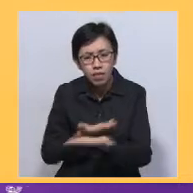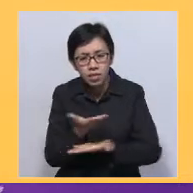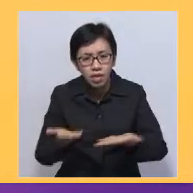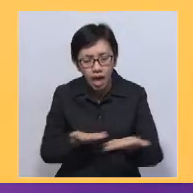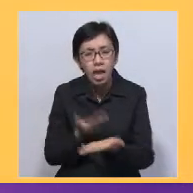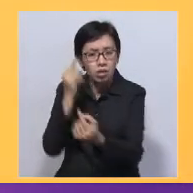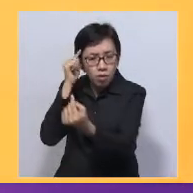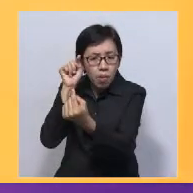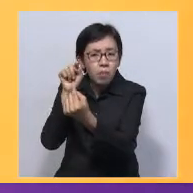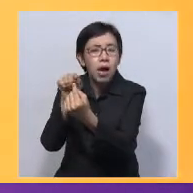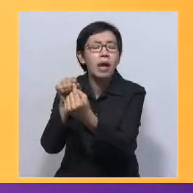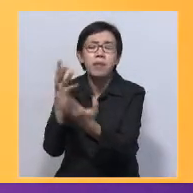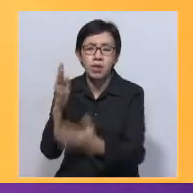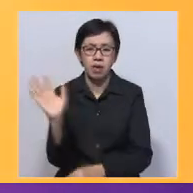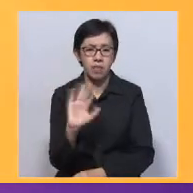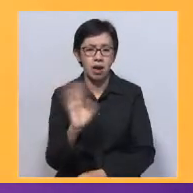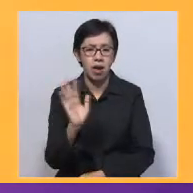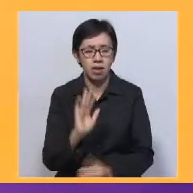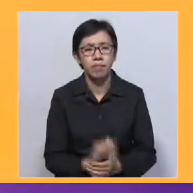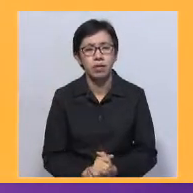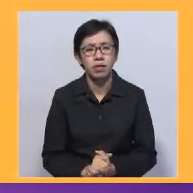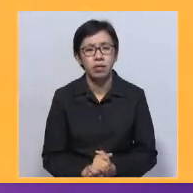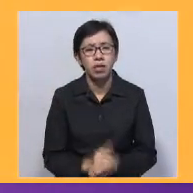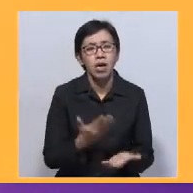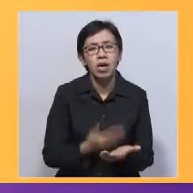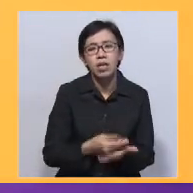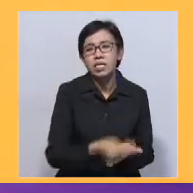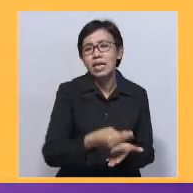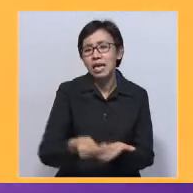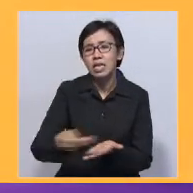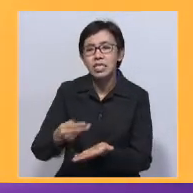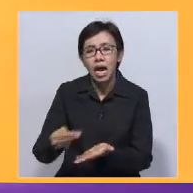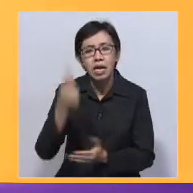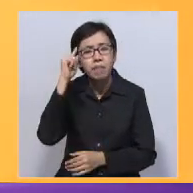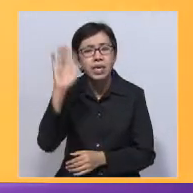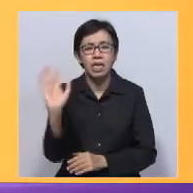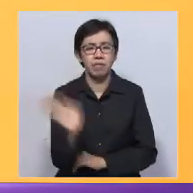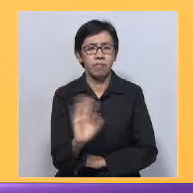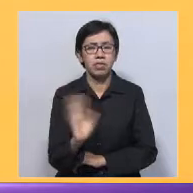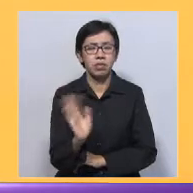ยที่ไม่มีเป้าหมายนะคือหว่านไปเรื่อยหว่านไปทุกเรื่องทั้งหมดโดยที่ไม่คำนึงถึงอะไรเลย